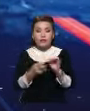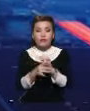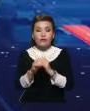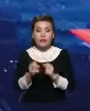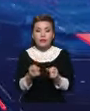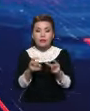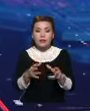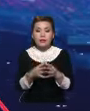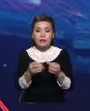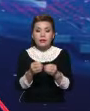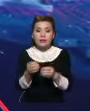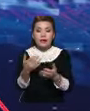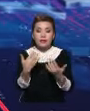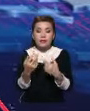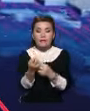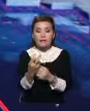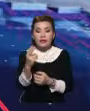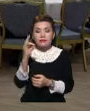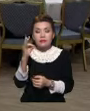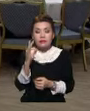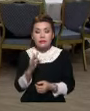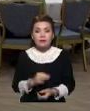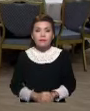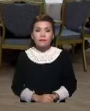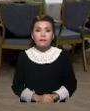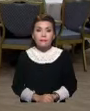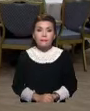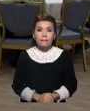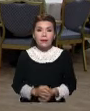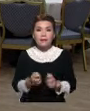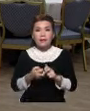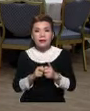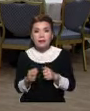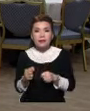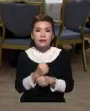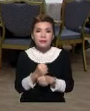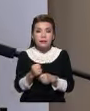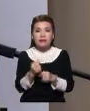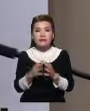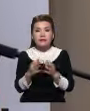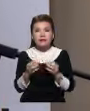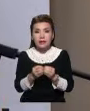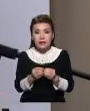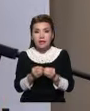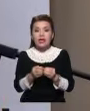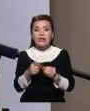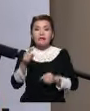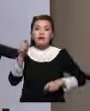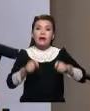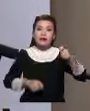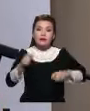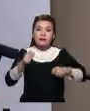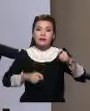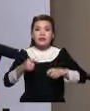сфере семейно-бытовых отношений на 12%. Проблемы бытового насилия обсудили на региональном семинаре-тренинге в